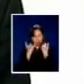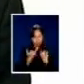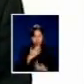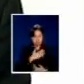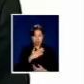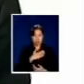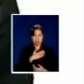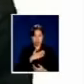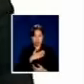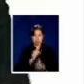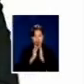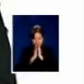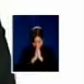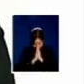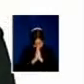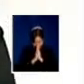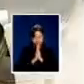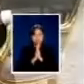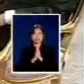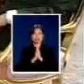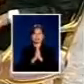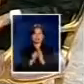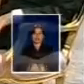รัตน์รัตนเสวีสวัสดีครับ